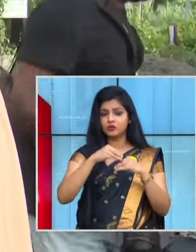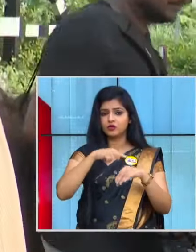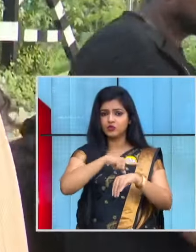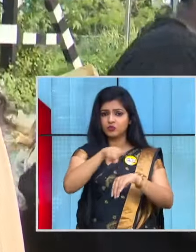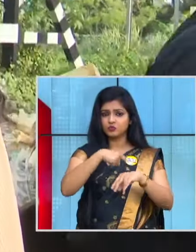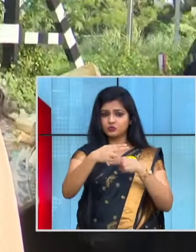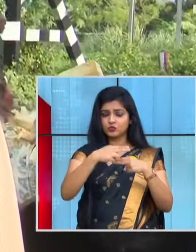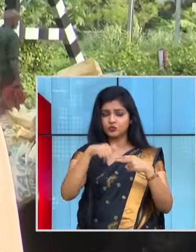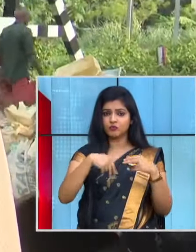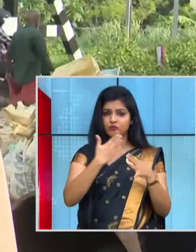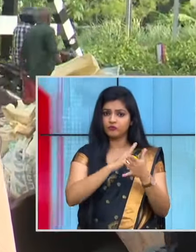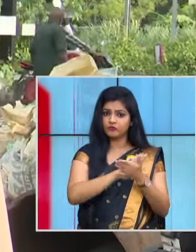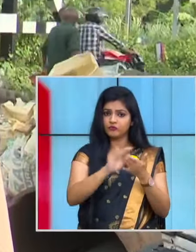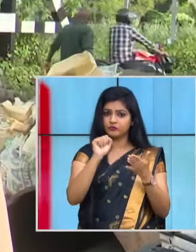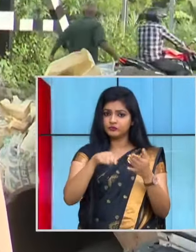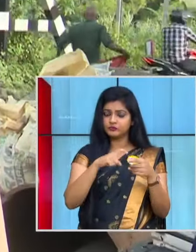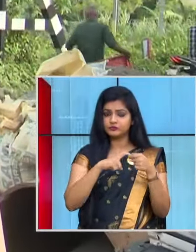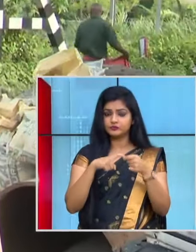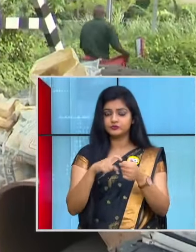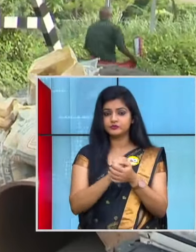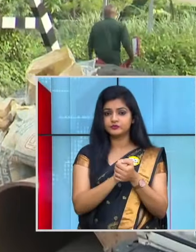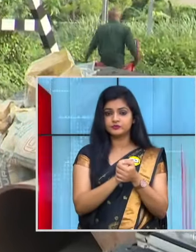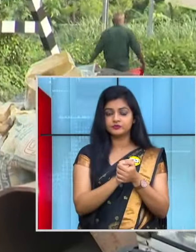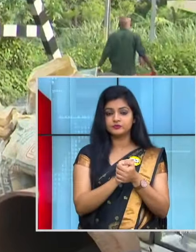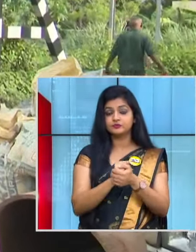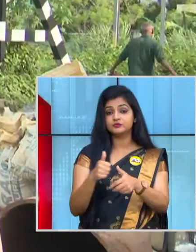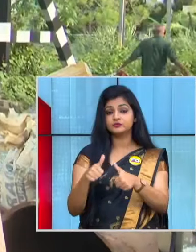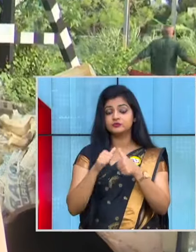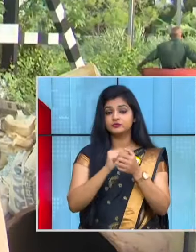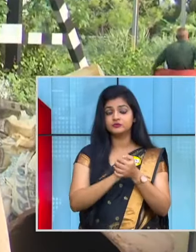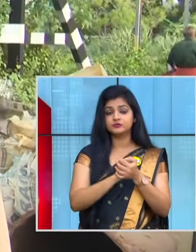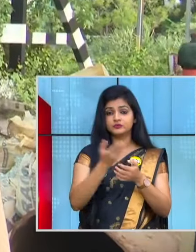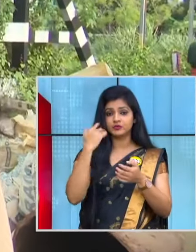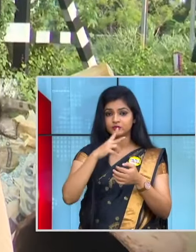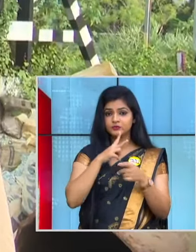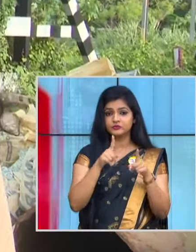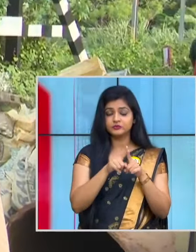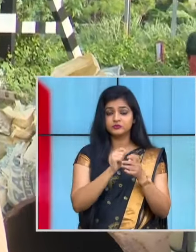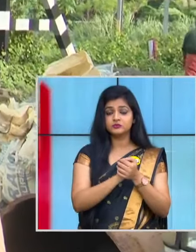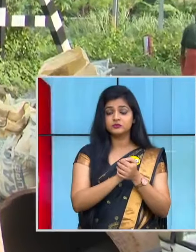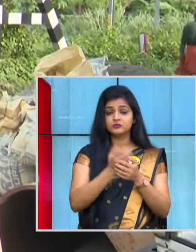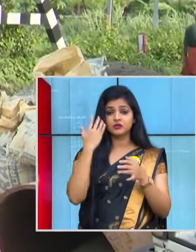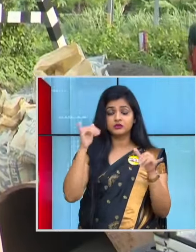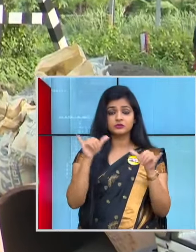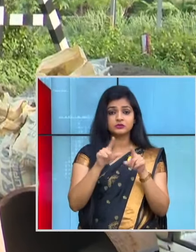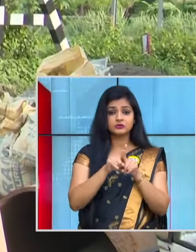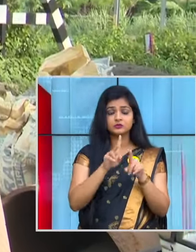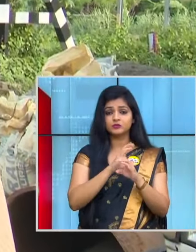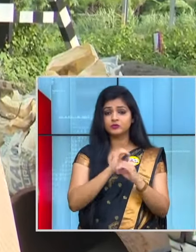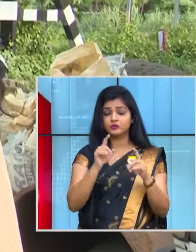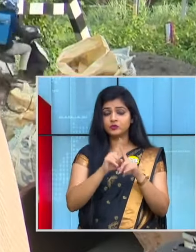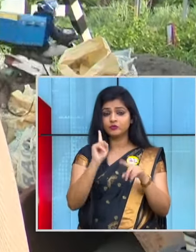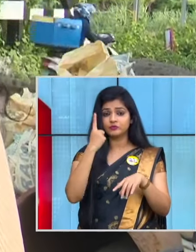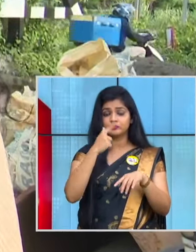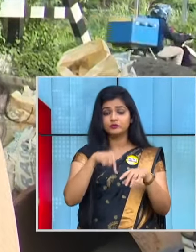മാറുമെന്ന് നമ്മൾ പ്രതീക്ഷിക്കുക. എന്താ ഇതുവരെയുള്ള ഇപ്പോഴത്തെ ഒരു ജോലി? നമുക്കറിയാം, ഇതിന് വലിയൊരു, ഇപ്പം നേരത്തെ സൂചിപ്പിച്ചതുപോലെ തന്നെ സമാനതകളില്ലാത്തൊരു പ്രതിസന്ധിയാണ്.